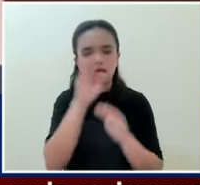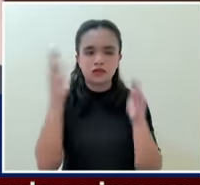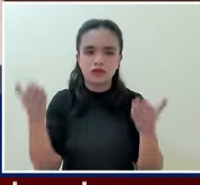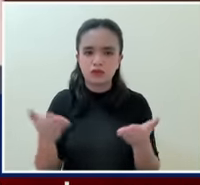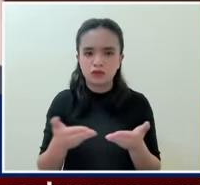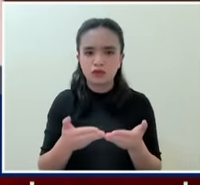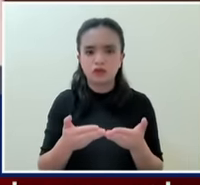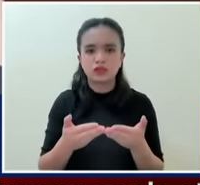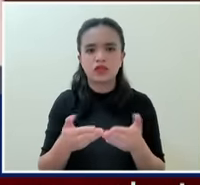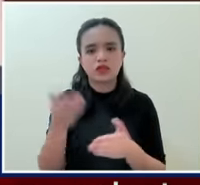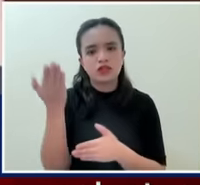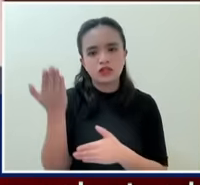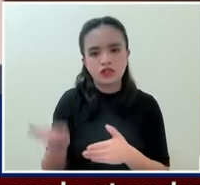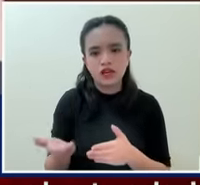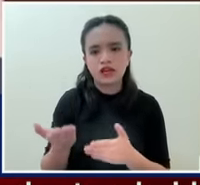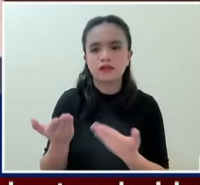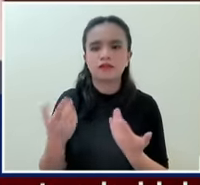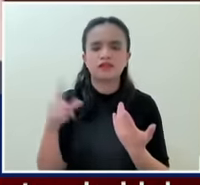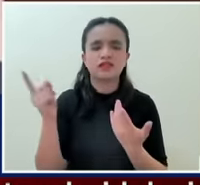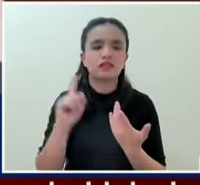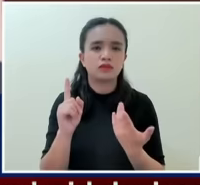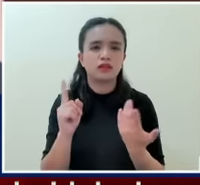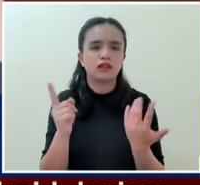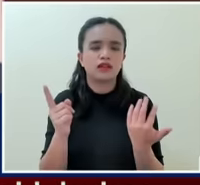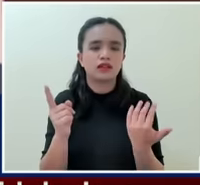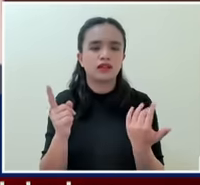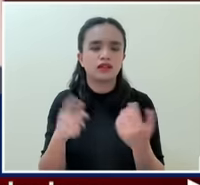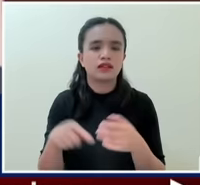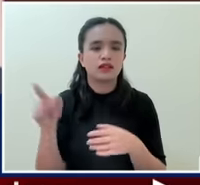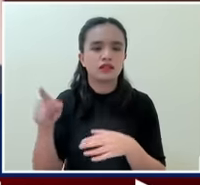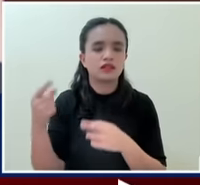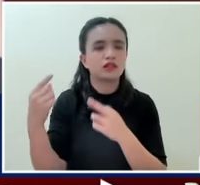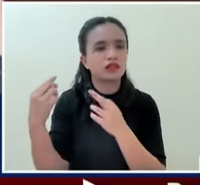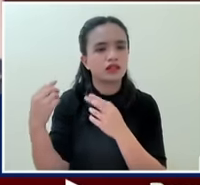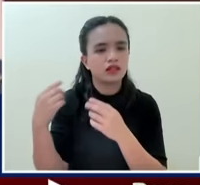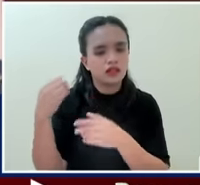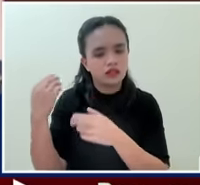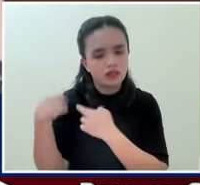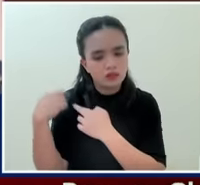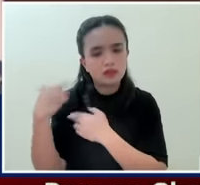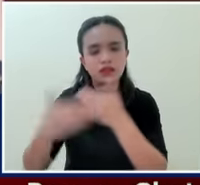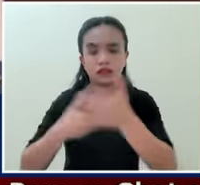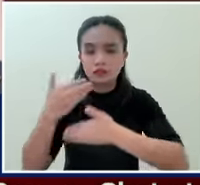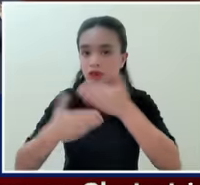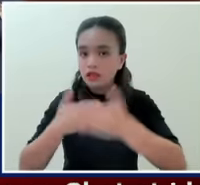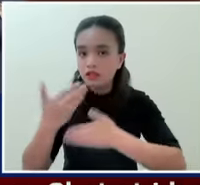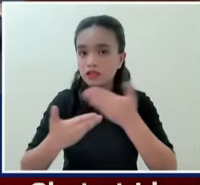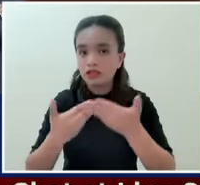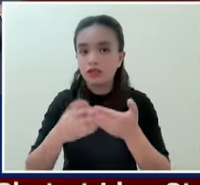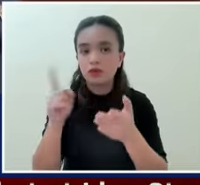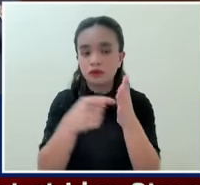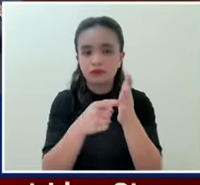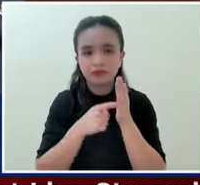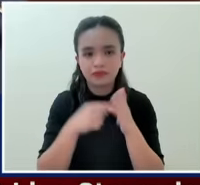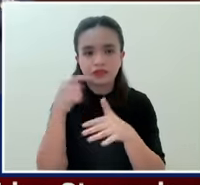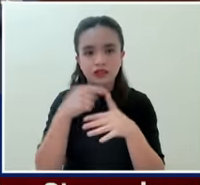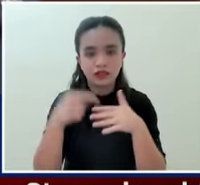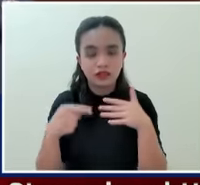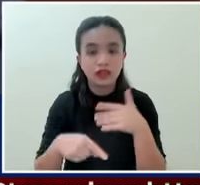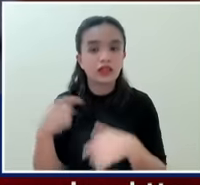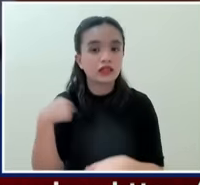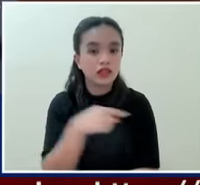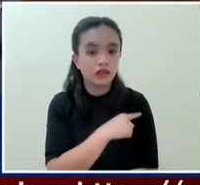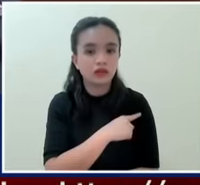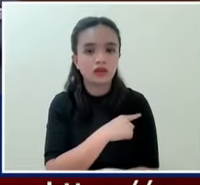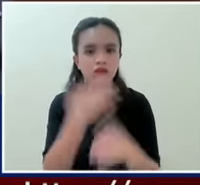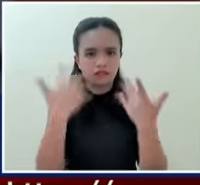na she is a certain attorney Aguirre and that she will be the one to process the requirements. We were able to